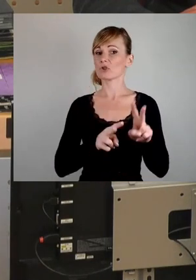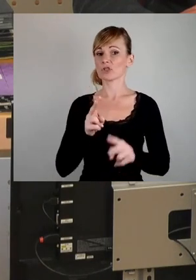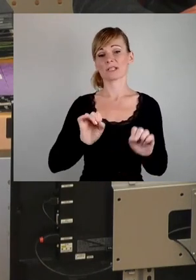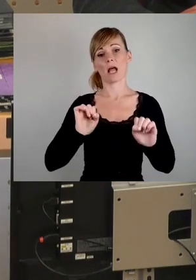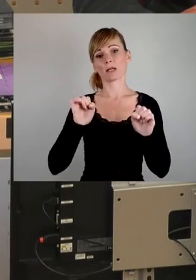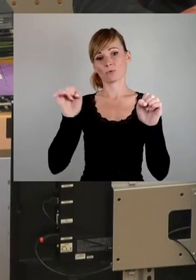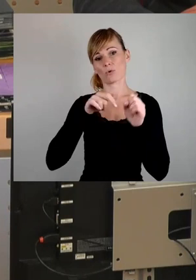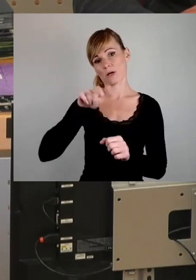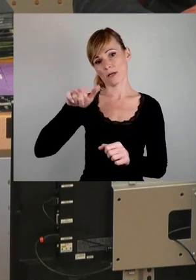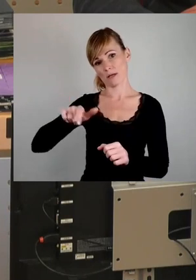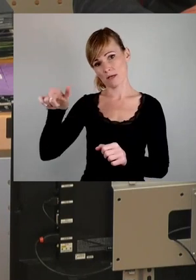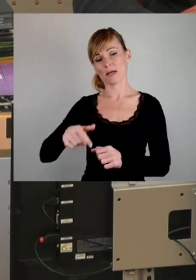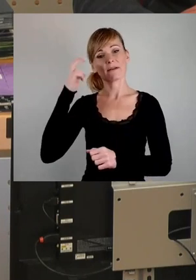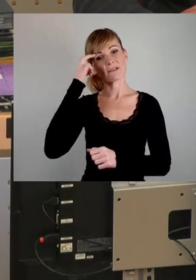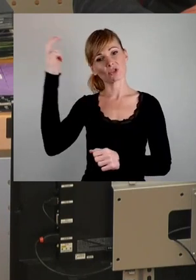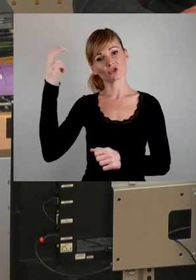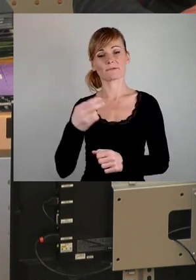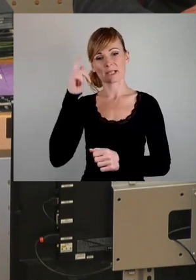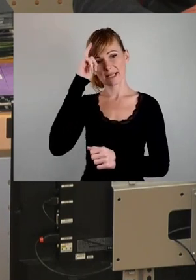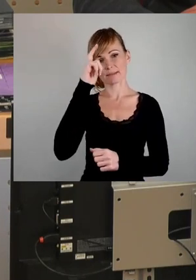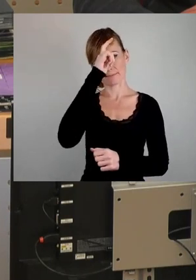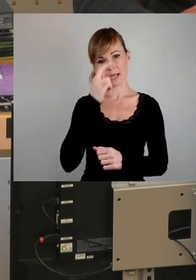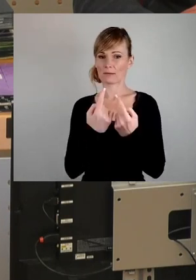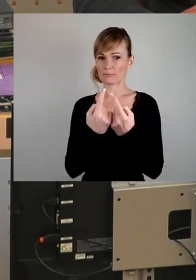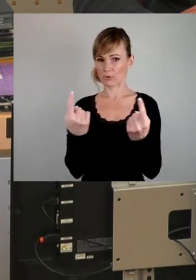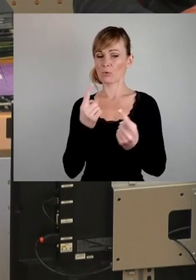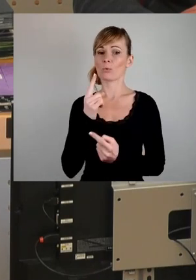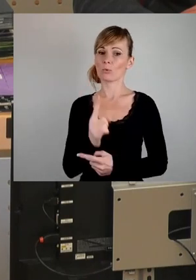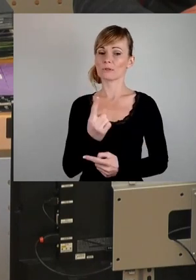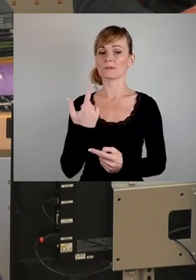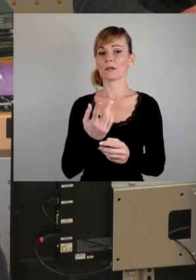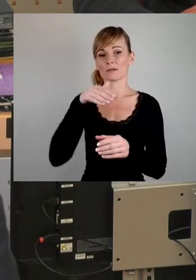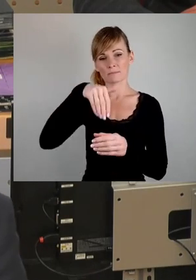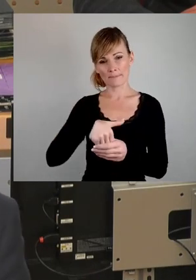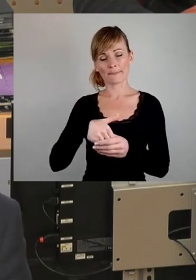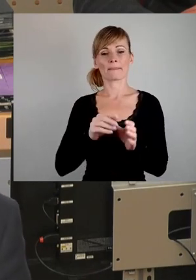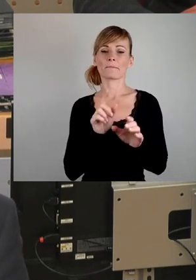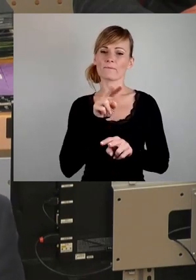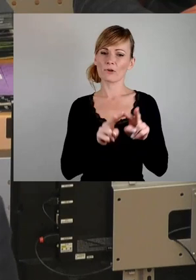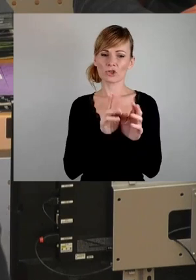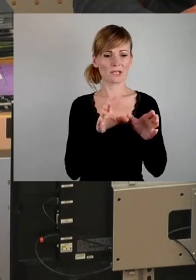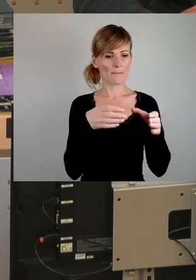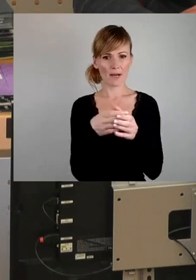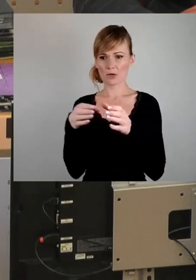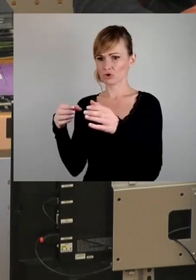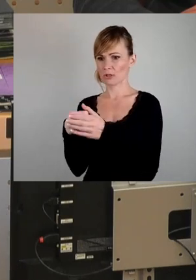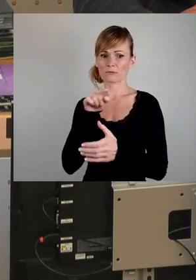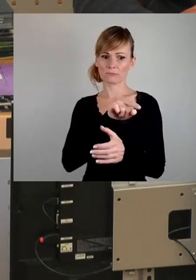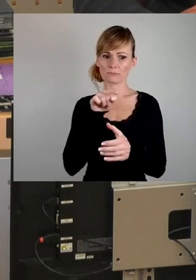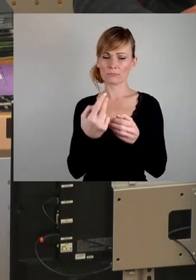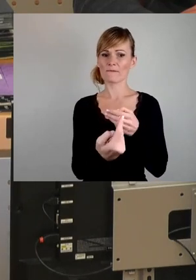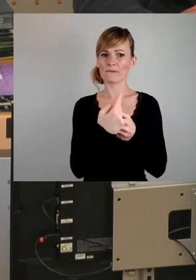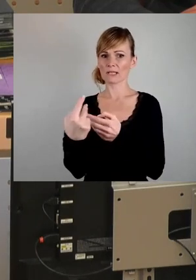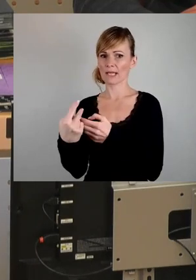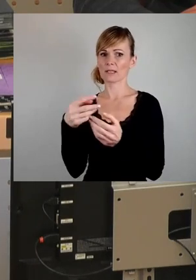wissenschaftlicher Expertinnen und Experten und Vertretern der involvierten Branchen und Berufsverbände.